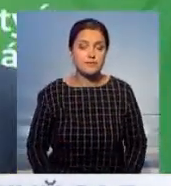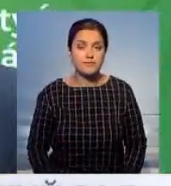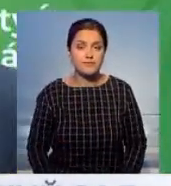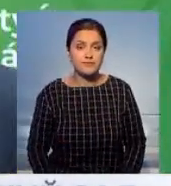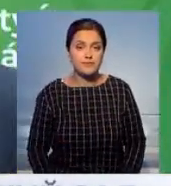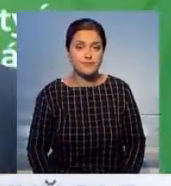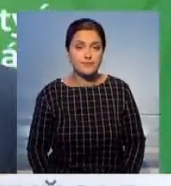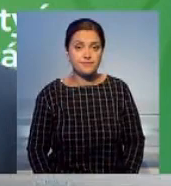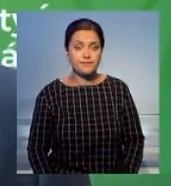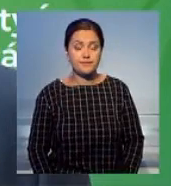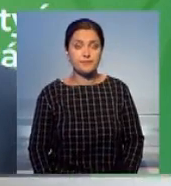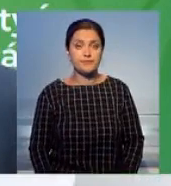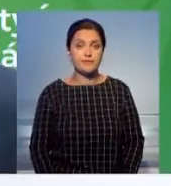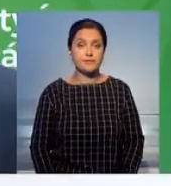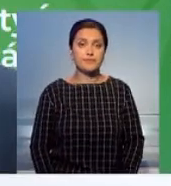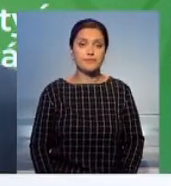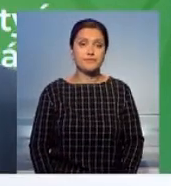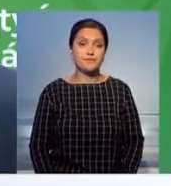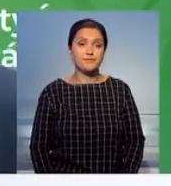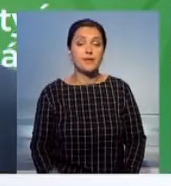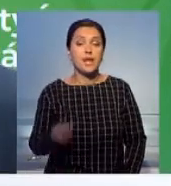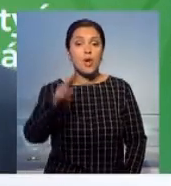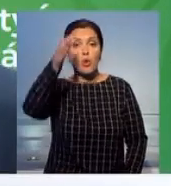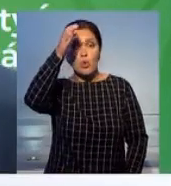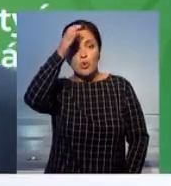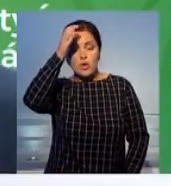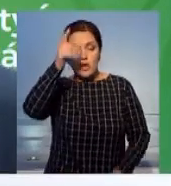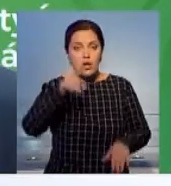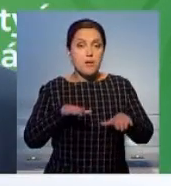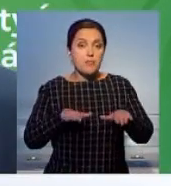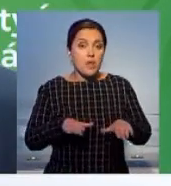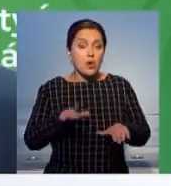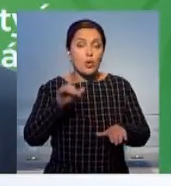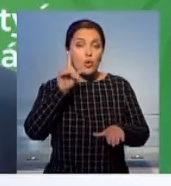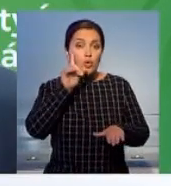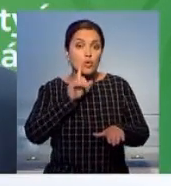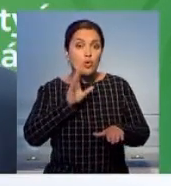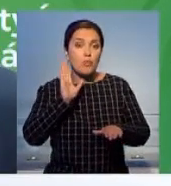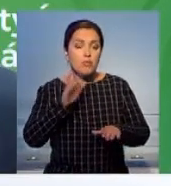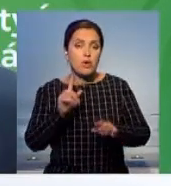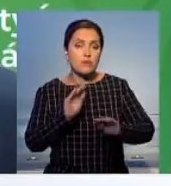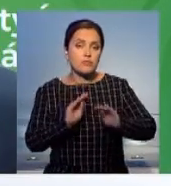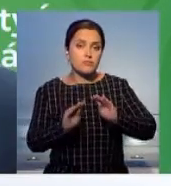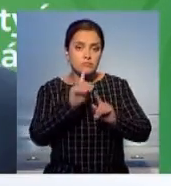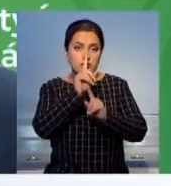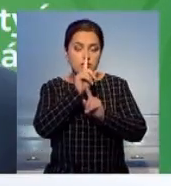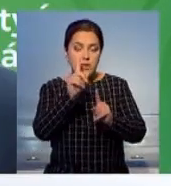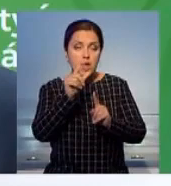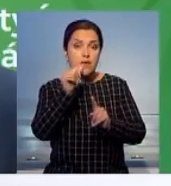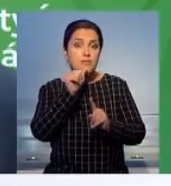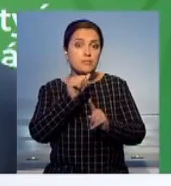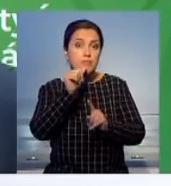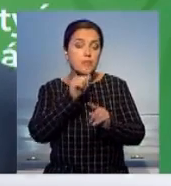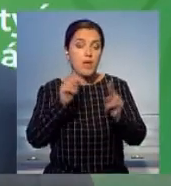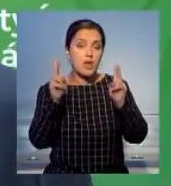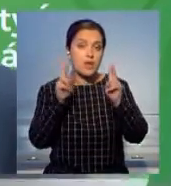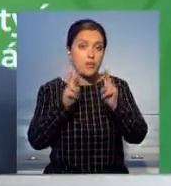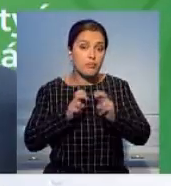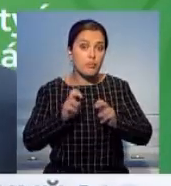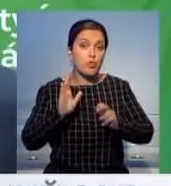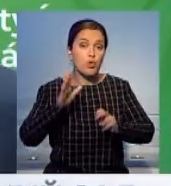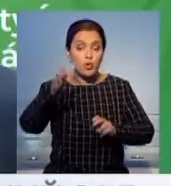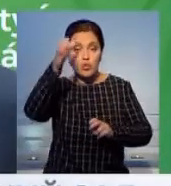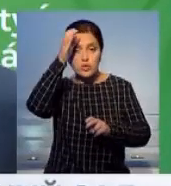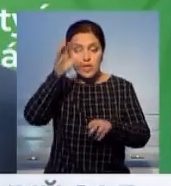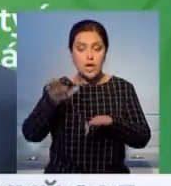Самое главное, это уникальная база для наших ученых, потому что, используя генетические методы исследования, новые методы исследования, наши ученые